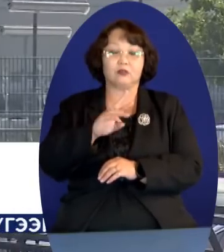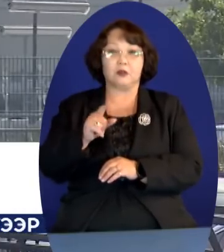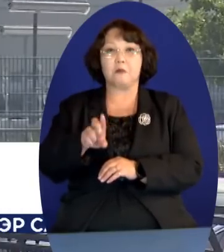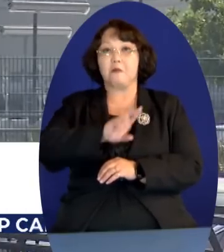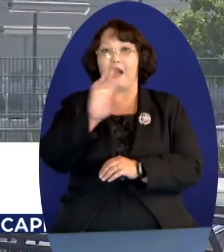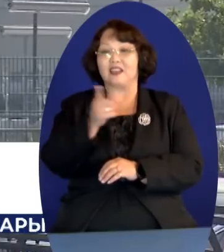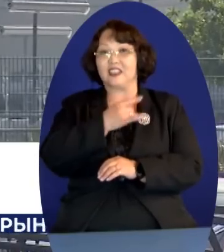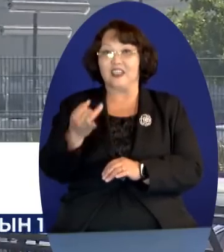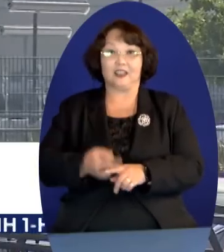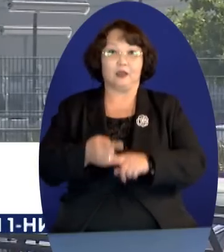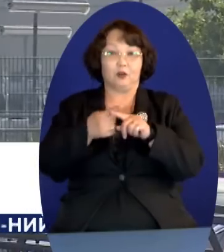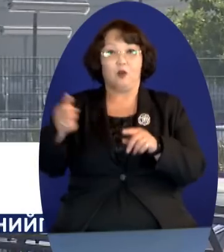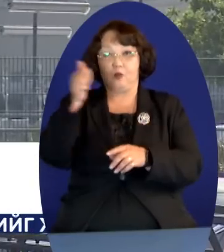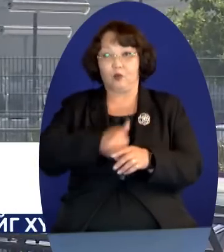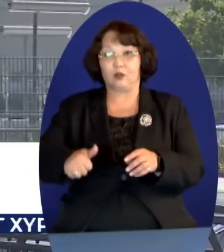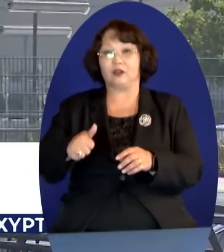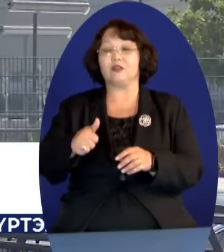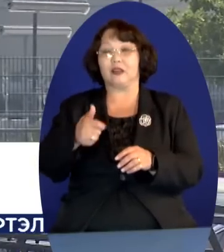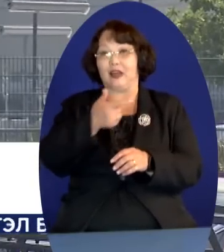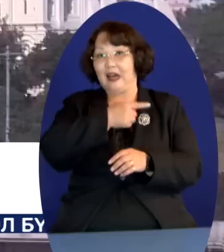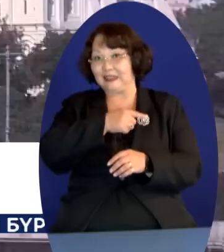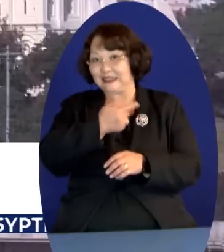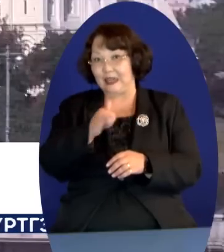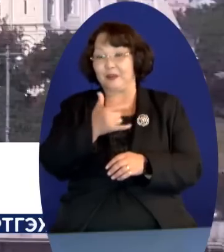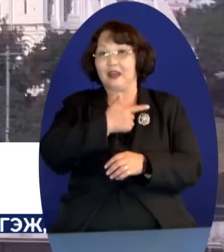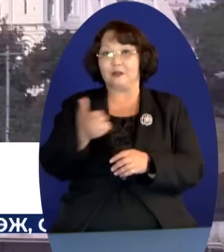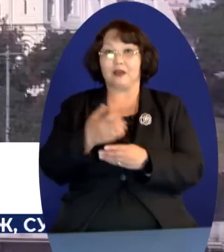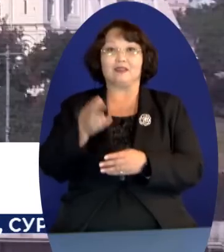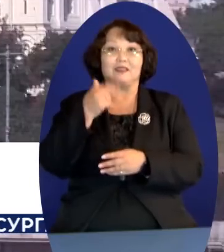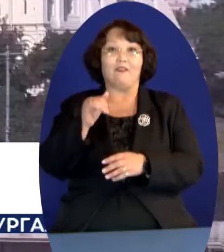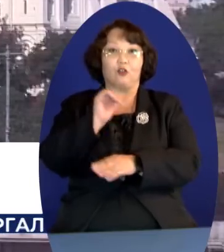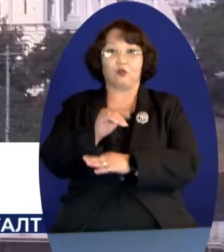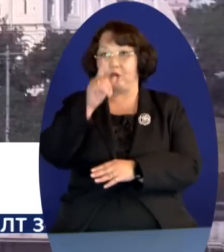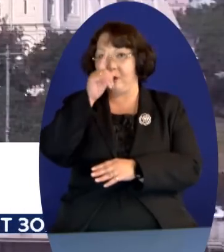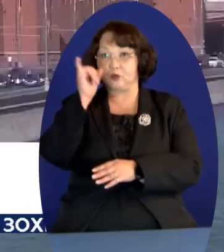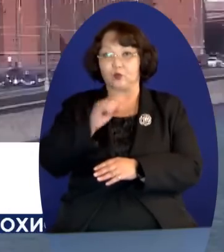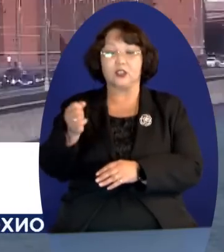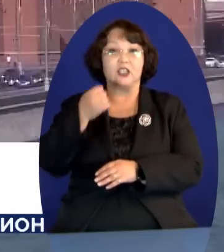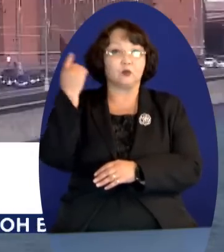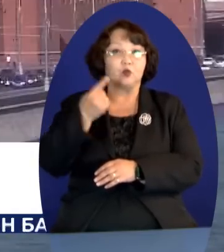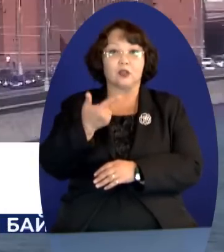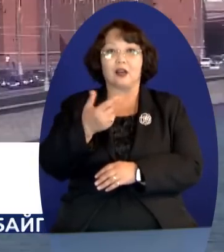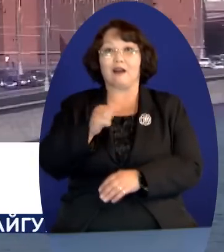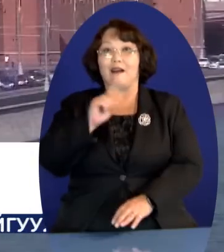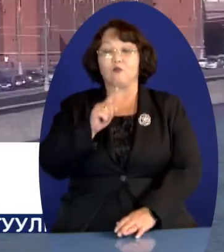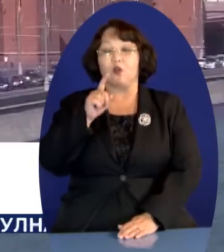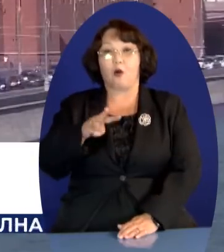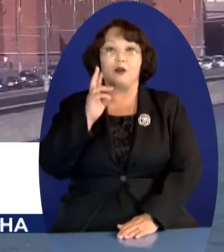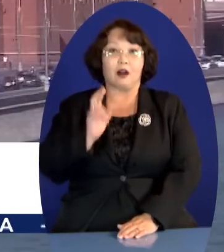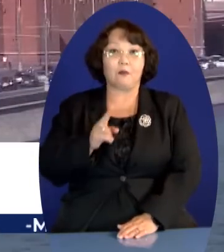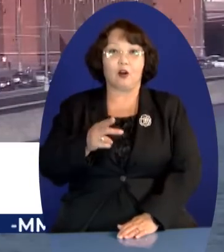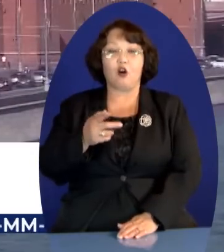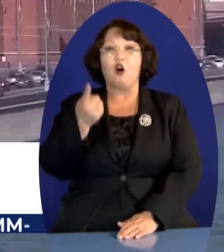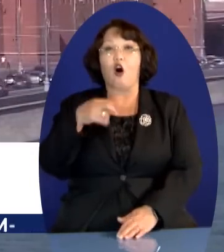хий нийлүүлэлтэд бүрэн болон хэсэгчлэн зогсоогоод байна. Сая даваа гарагт Оросын холбооны улсын эрчим хүчний Газпром компани хойд урсгал нэг